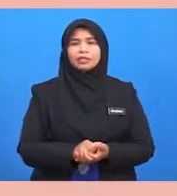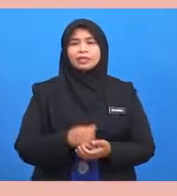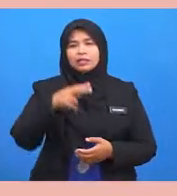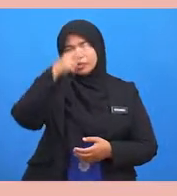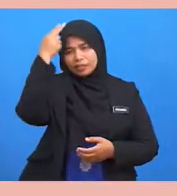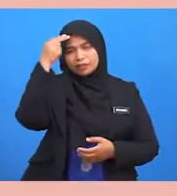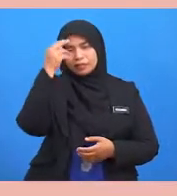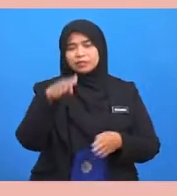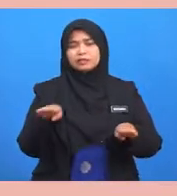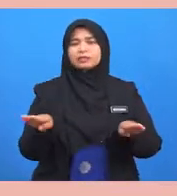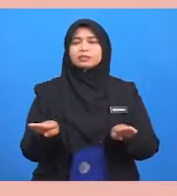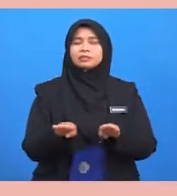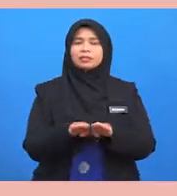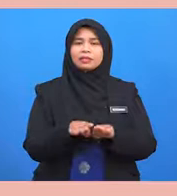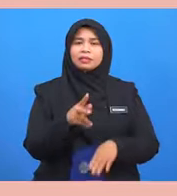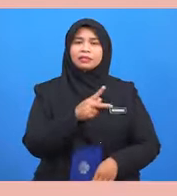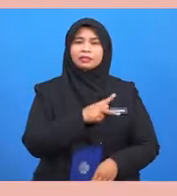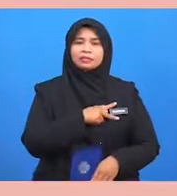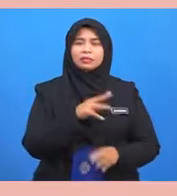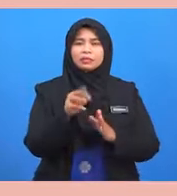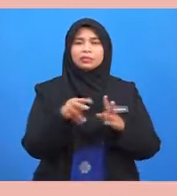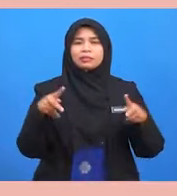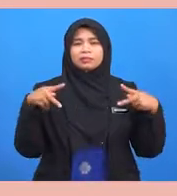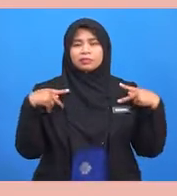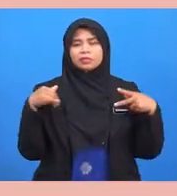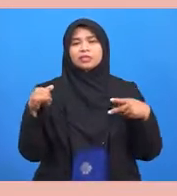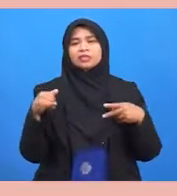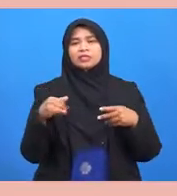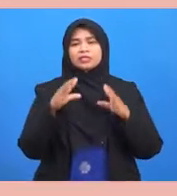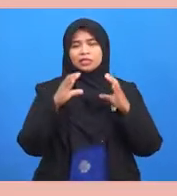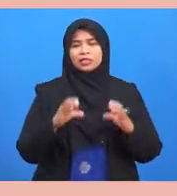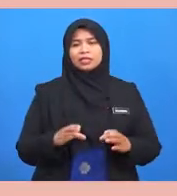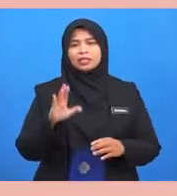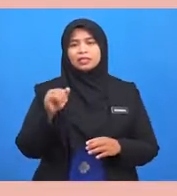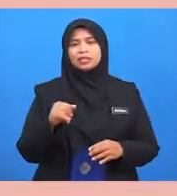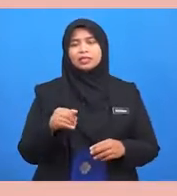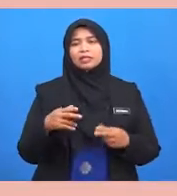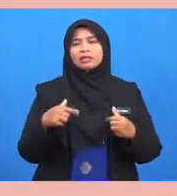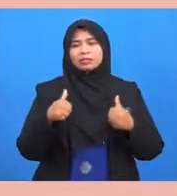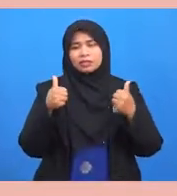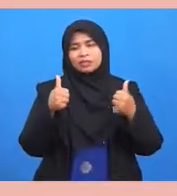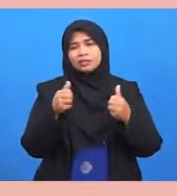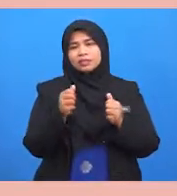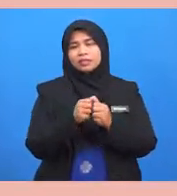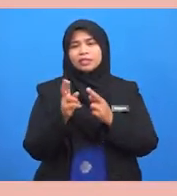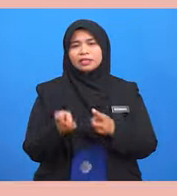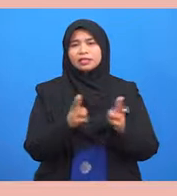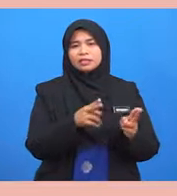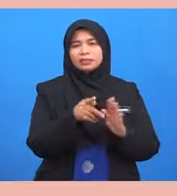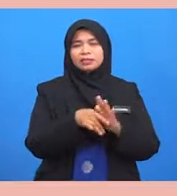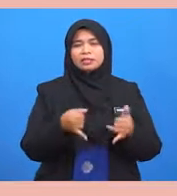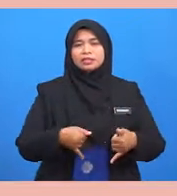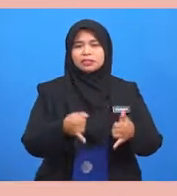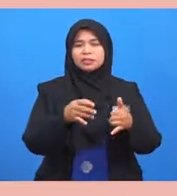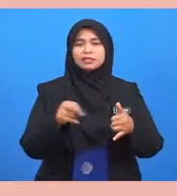Nabi sebagai pemimpin mempunyai strategi hebat dengan merancang perjalanan, dan